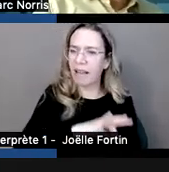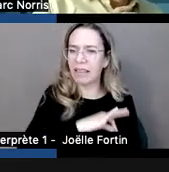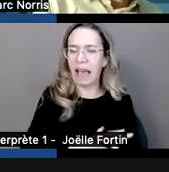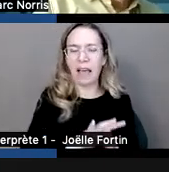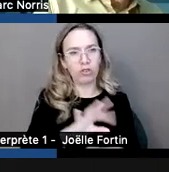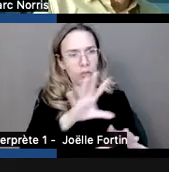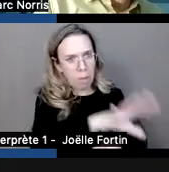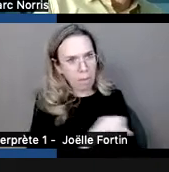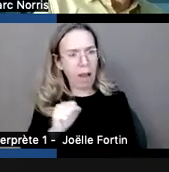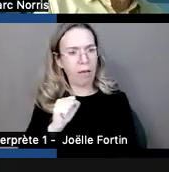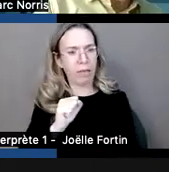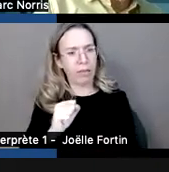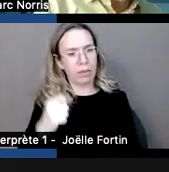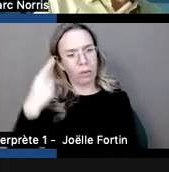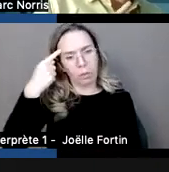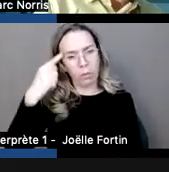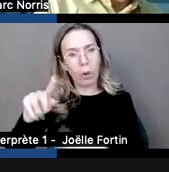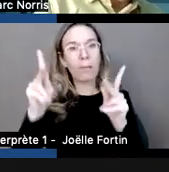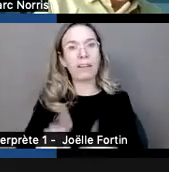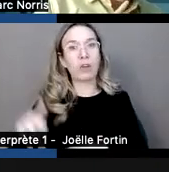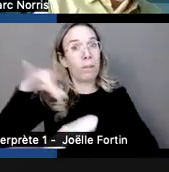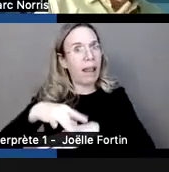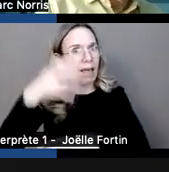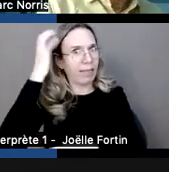intégrer pour les personnes atteintes.